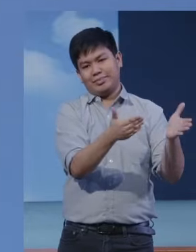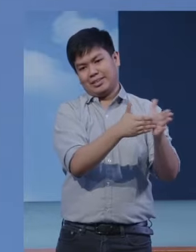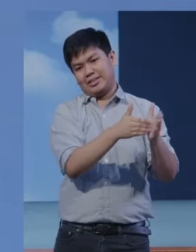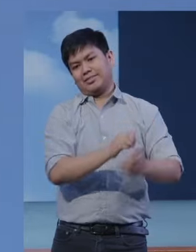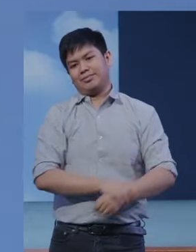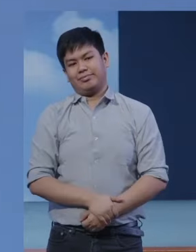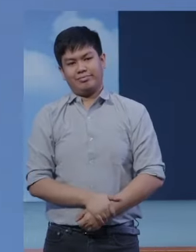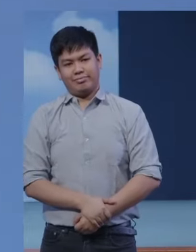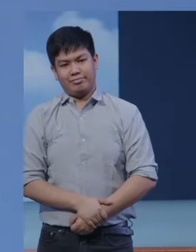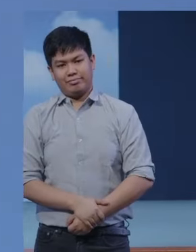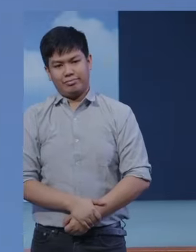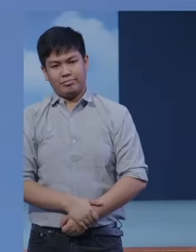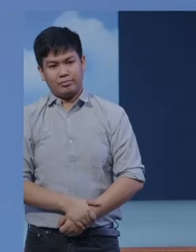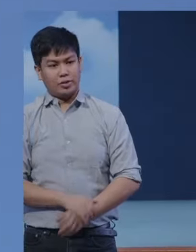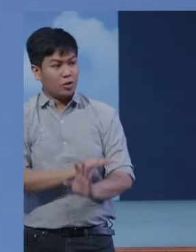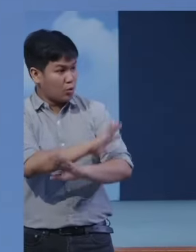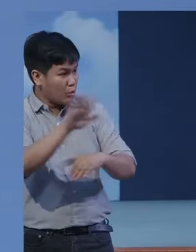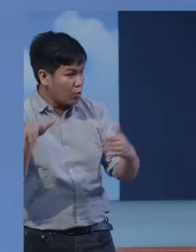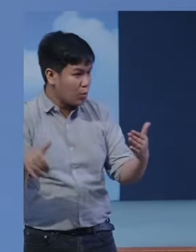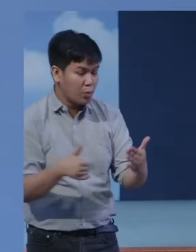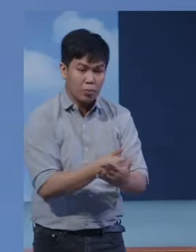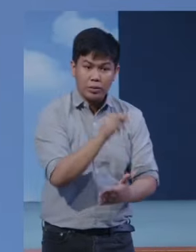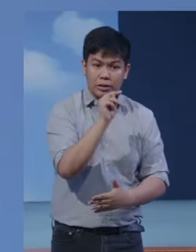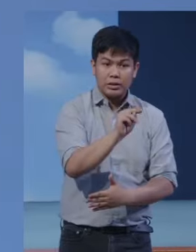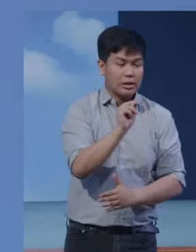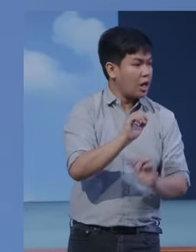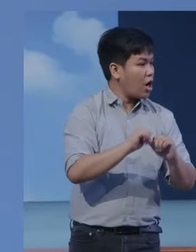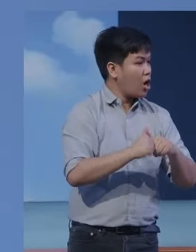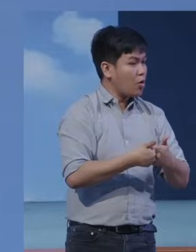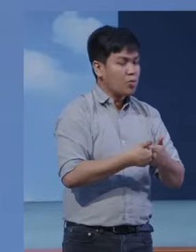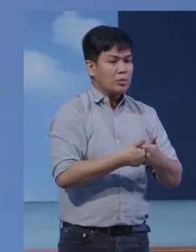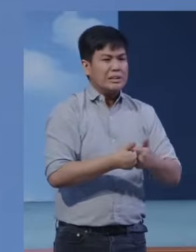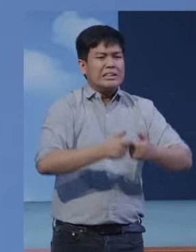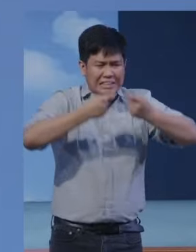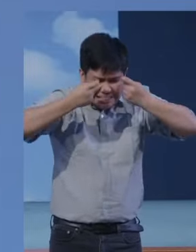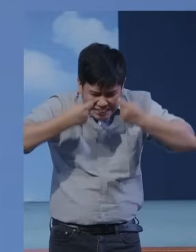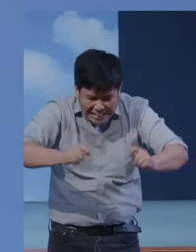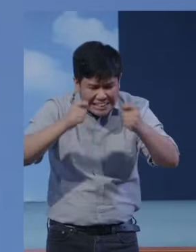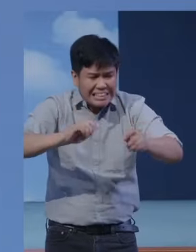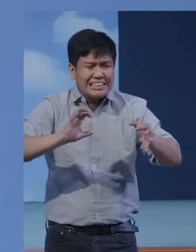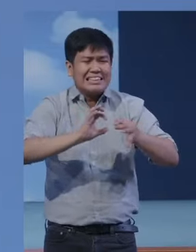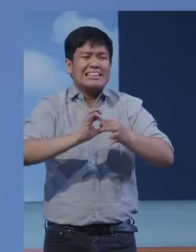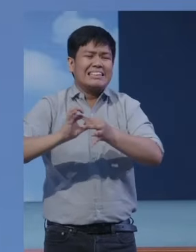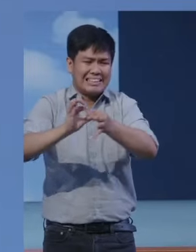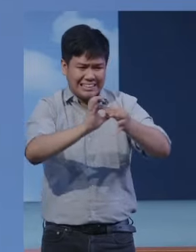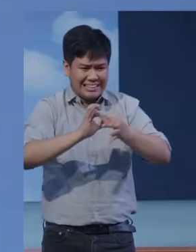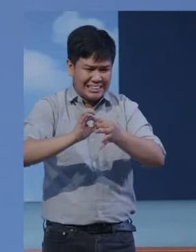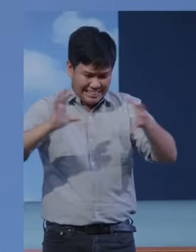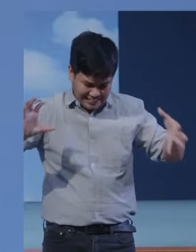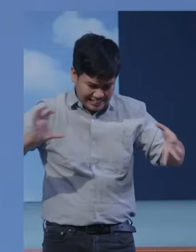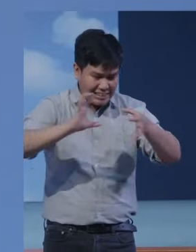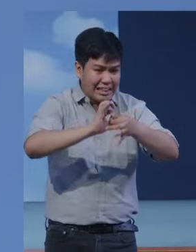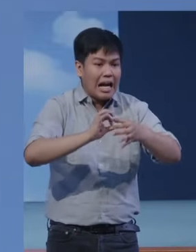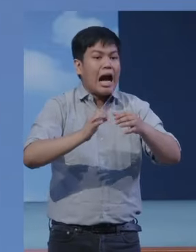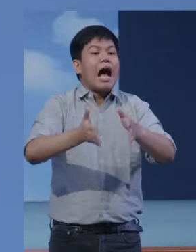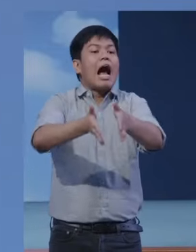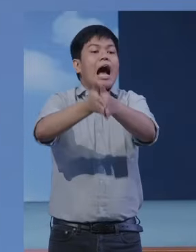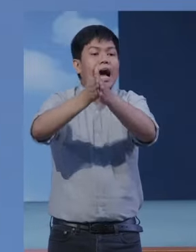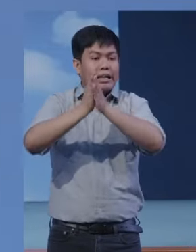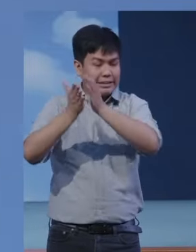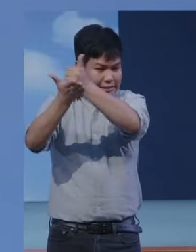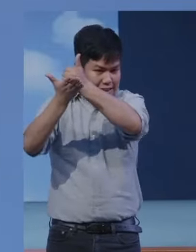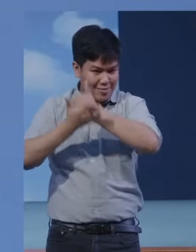paglisan ang lahat ay dapat gawin muna upang magkasundo kasama na dito ang humingi ng tulong ng ating iglesya bukas